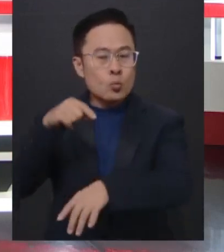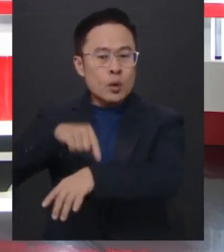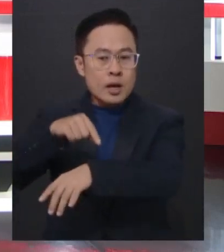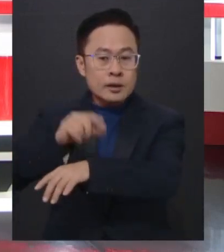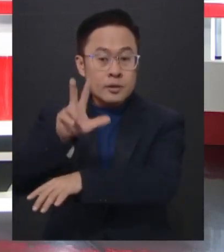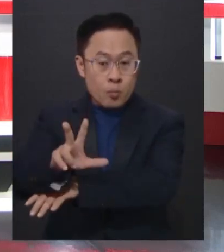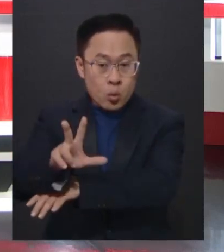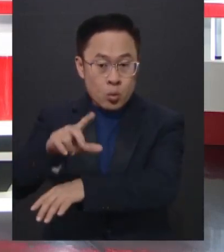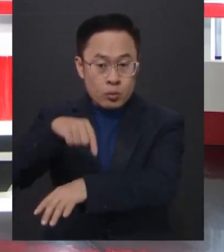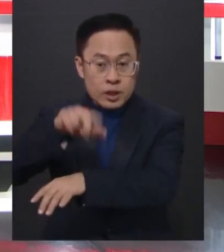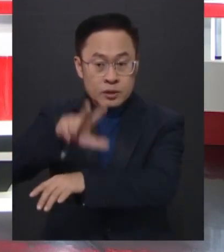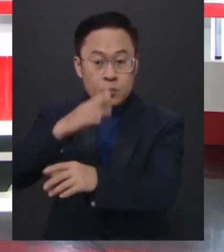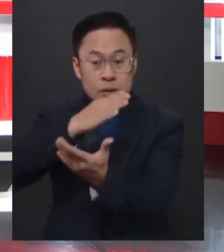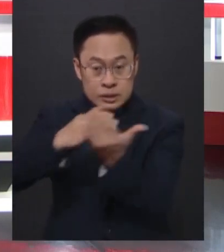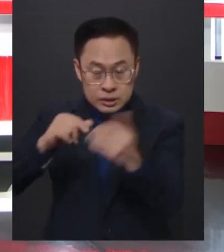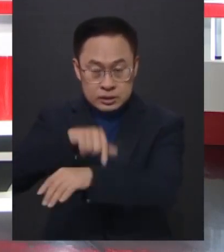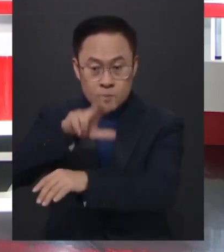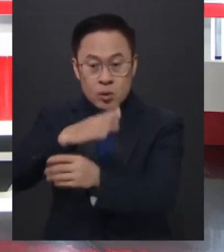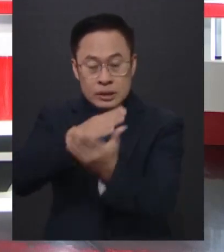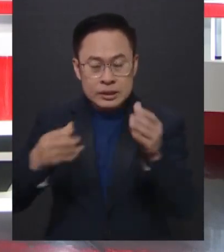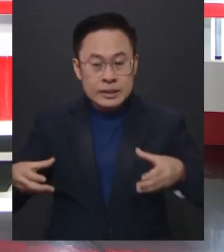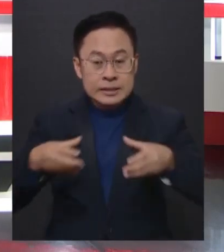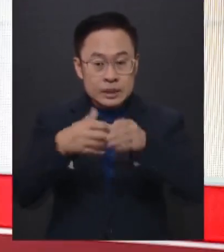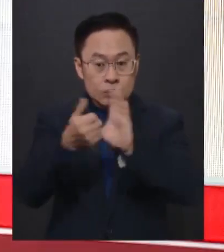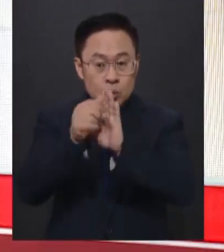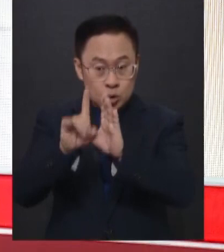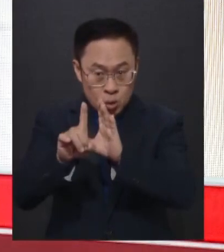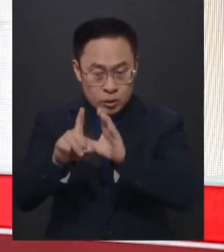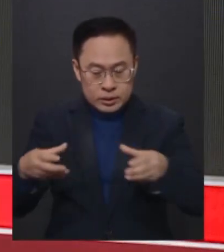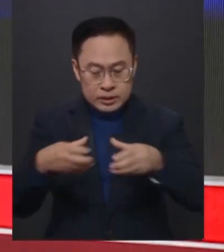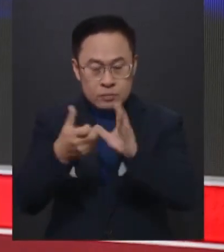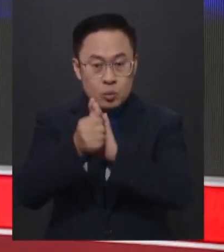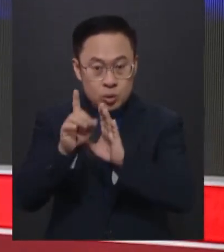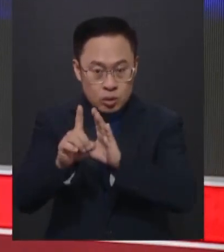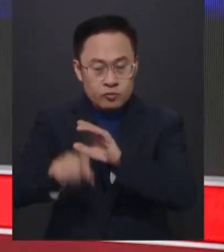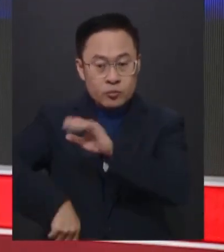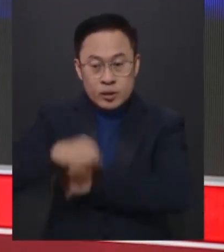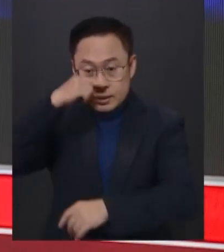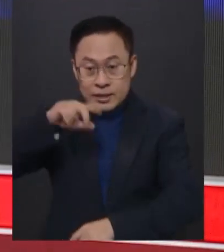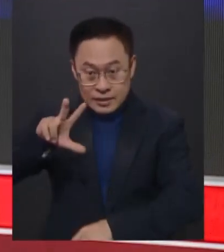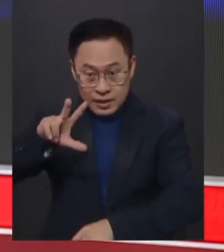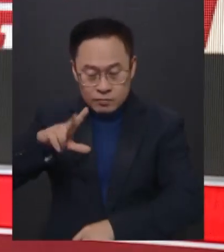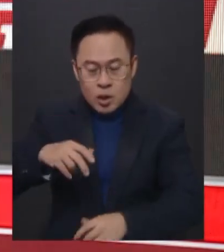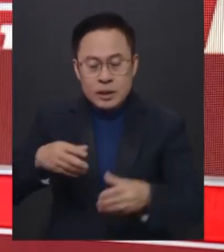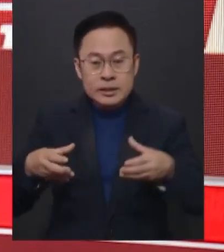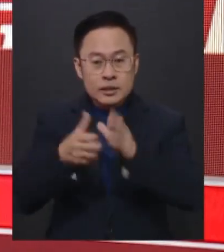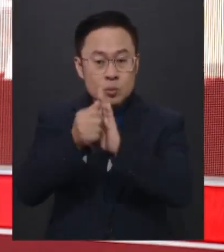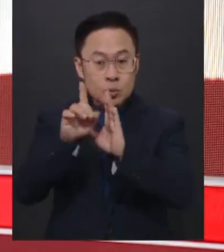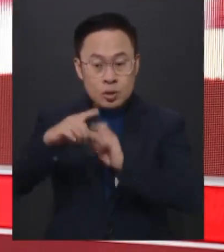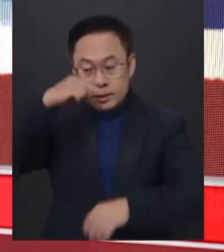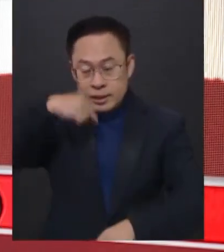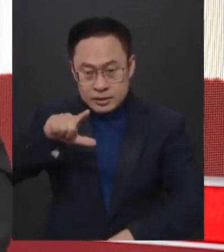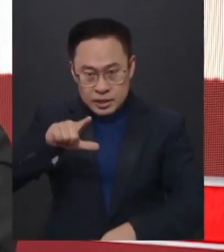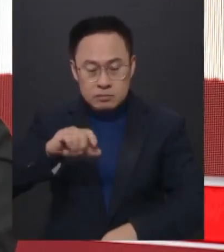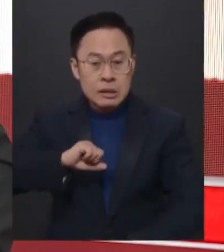บ่าย 3:30 เลยนะครับที่จังหวัดอุดรครับปรากฏว่าอุดรยูไนเต็ดทีมจากไทยลีก3ครับก็สร้างเซอร์ไพรส์นะครับ